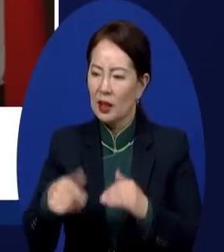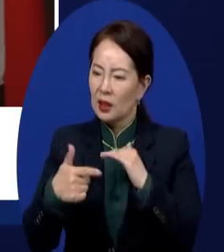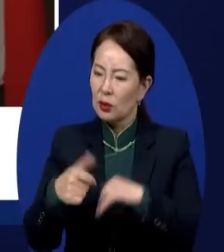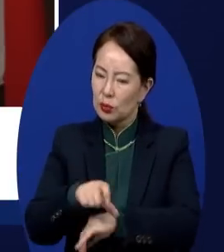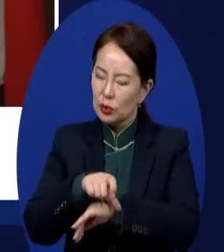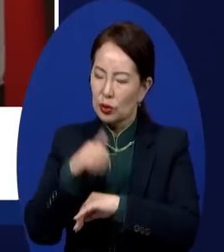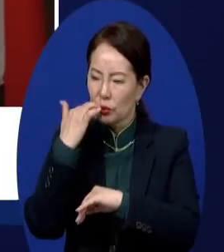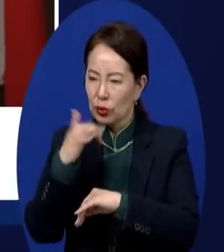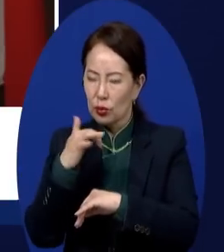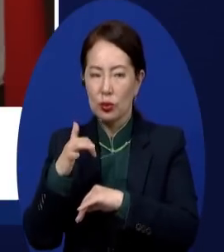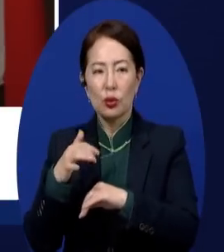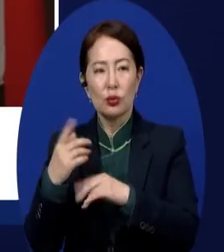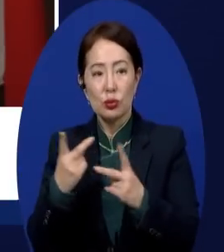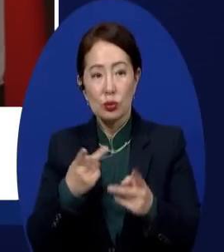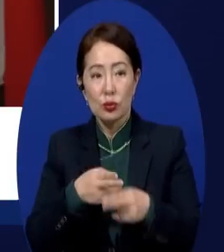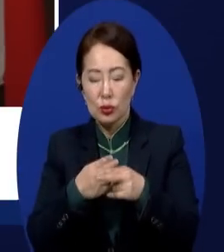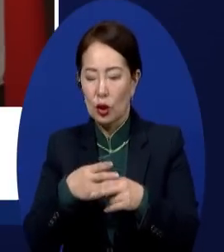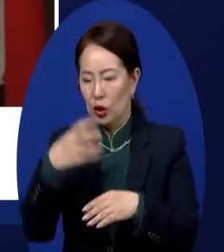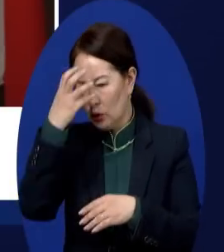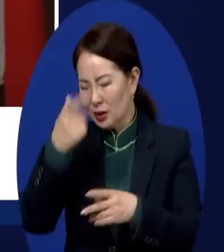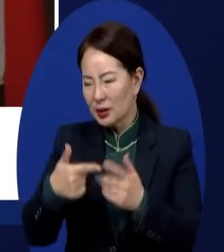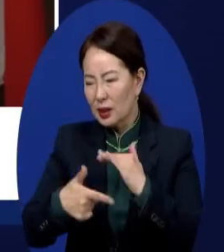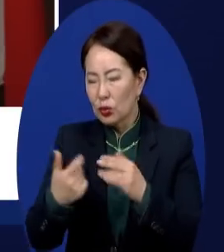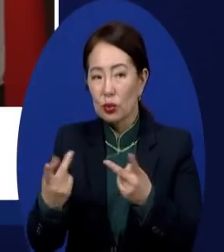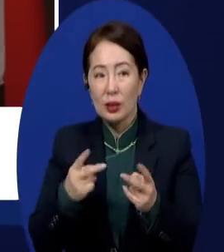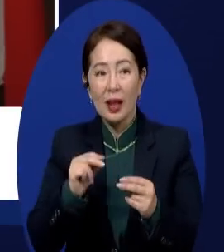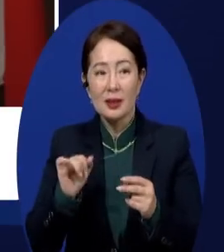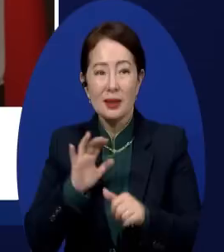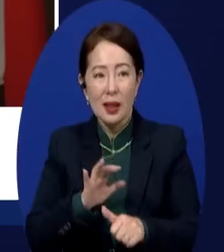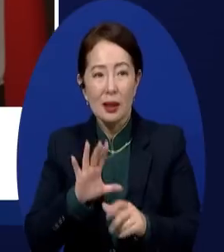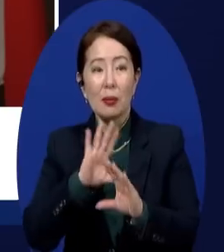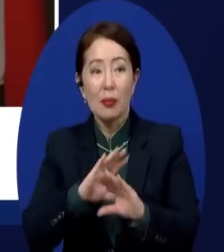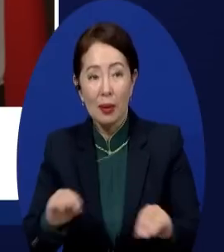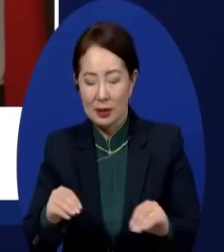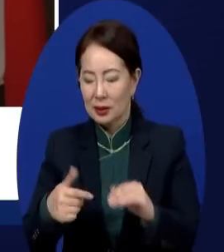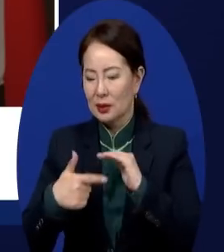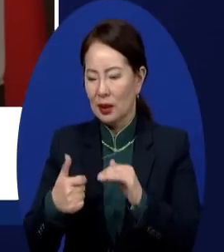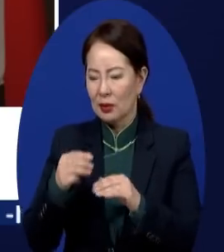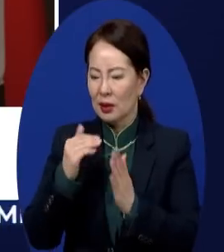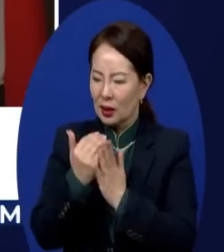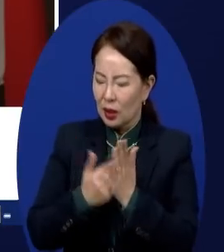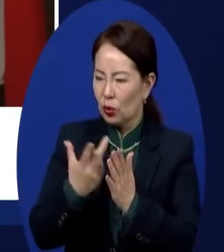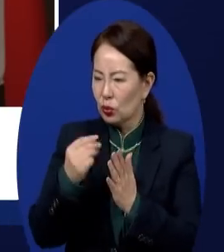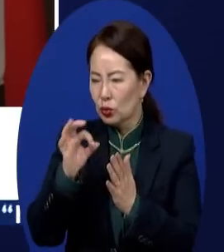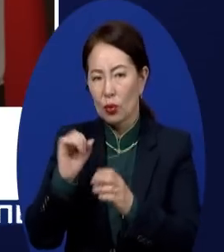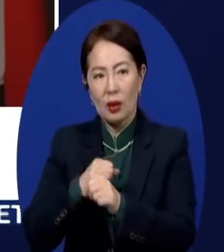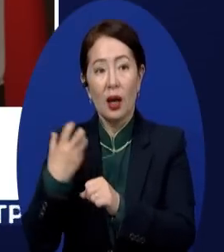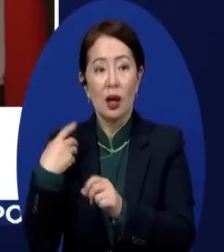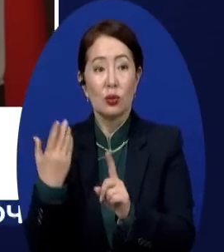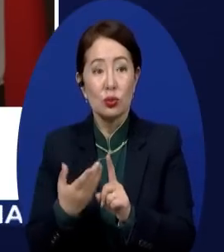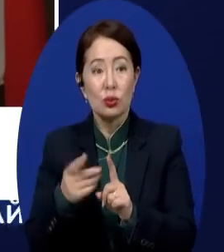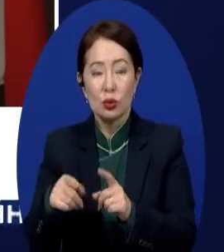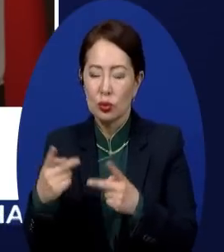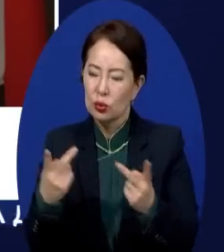үйлчлэгээний тусламжтайгаар төрийн татварын үйлчлэгээний ачааллыг багасгах, татварын тайлангийн үнэн зөв байдлыг бүрэн хариуцуулах төдийгүй энэ